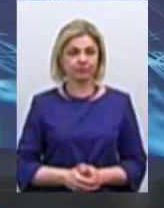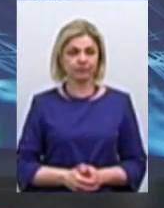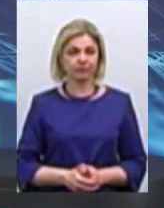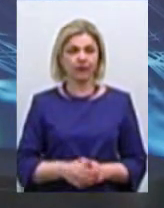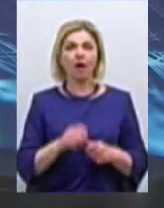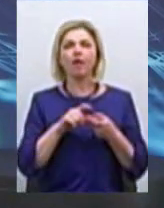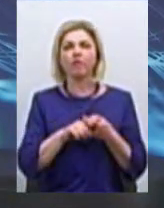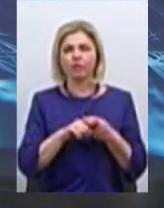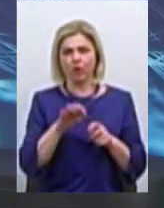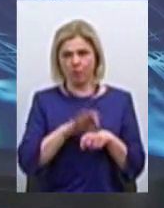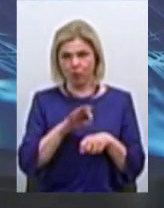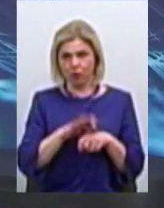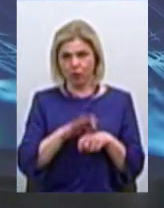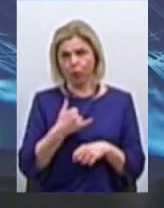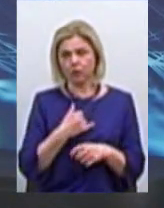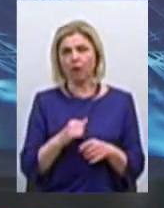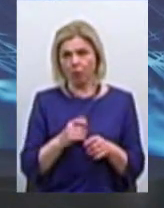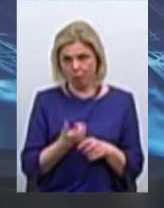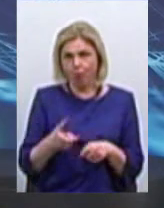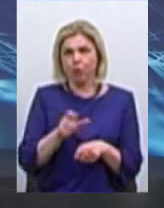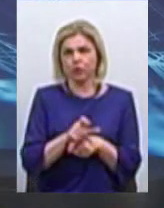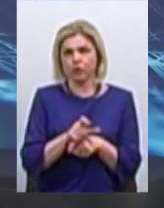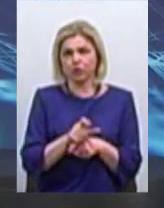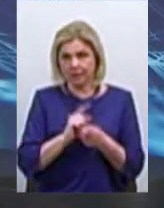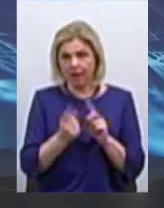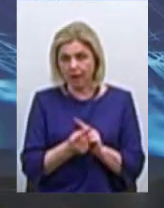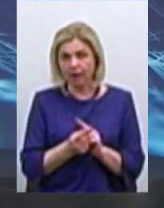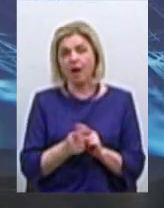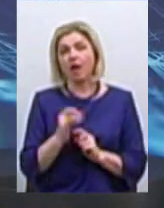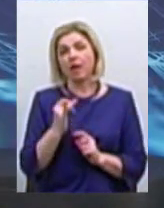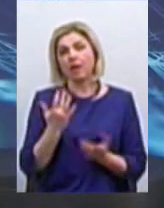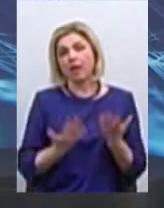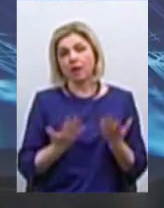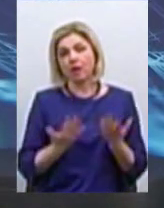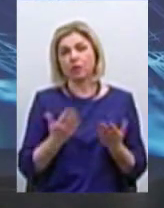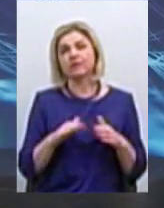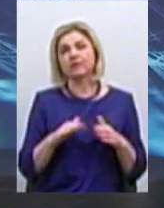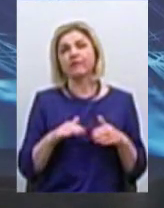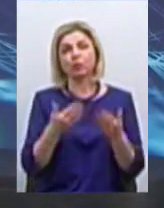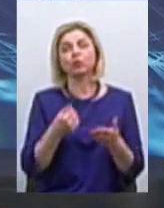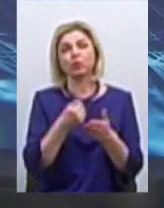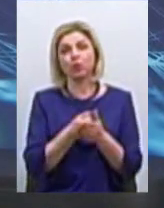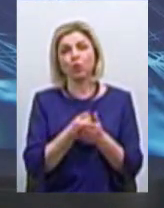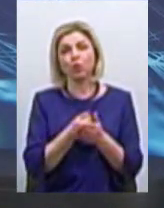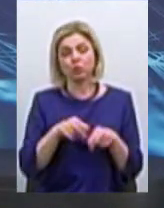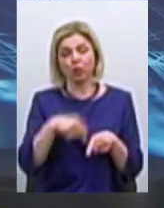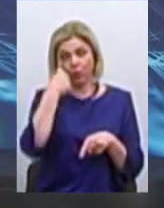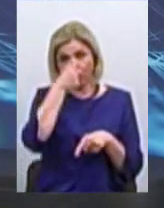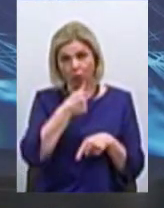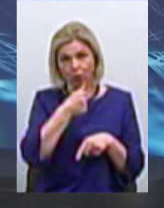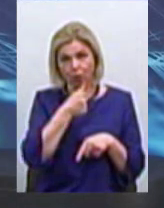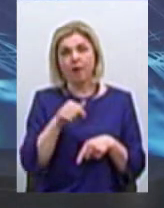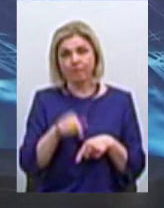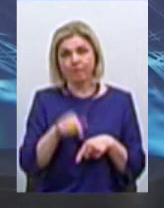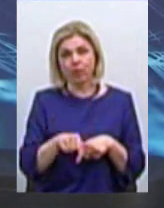стає все дедалі і більше. І якщо звернутися до цього року, у нас в цьому